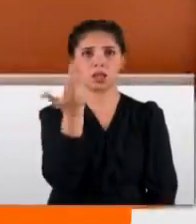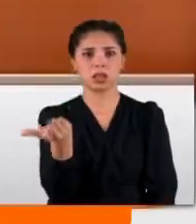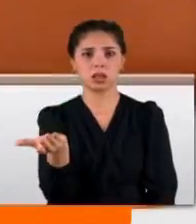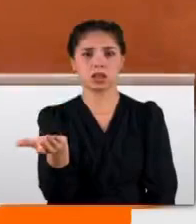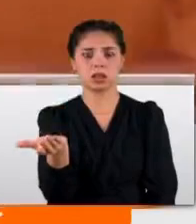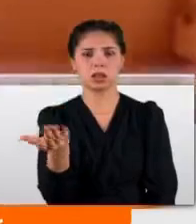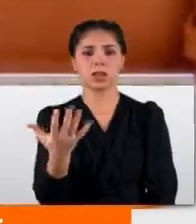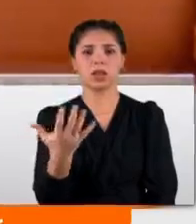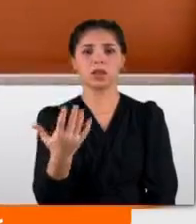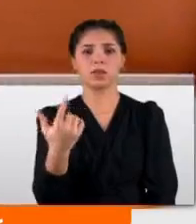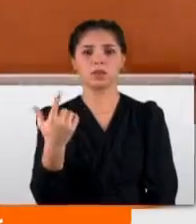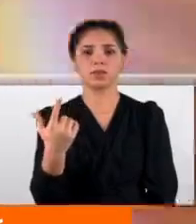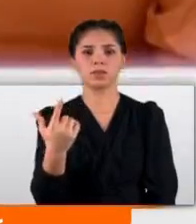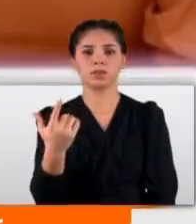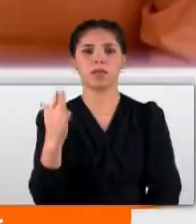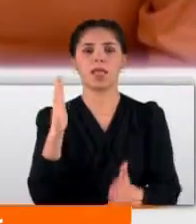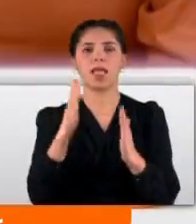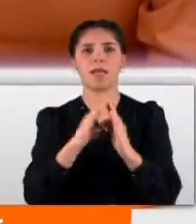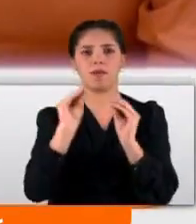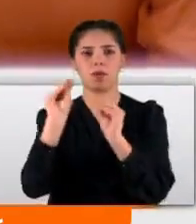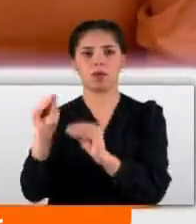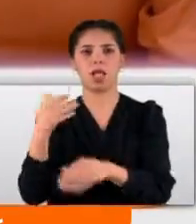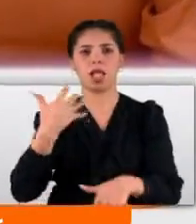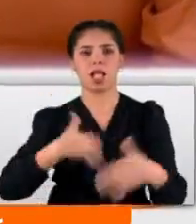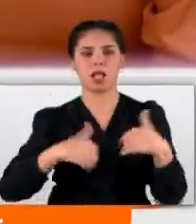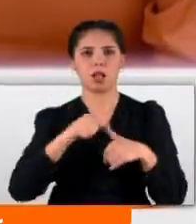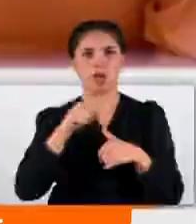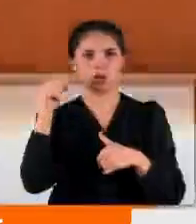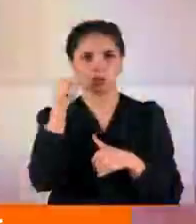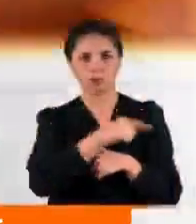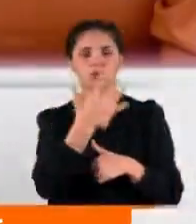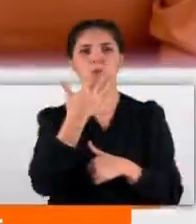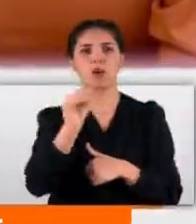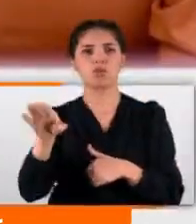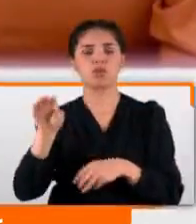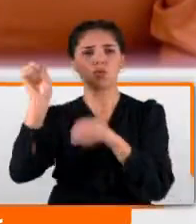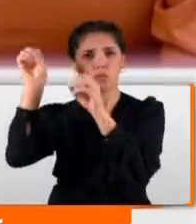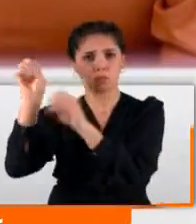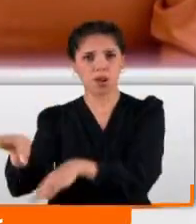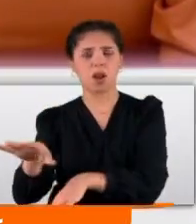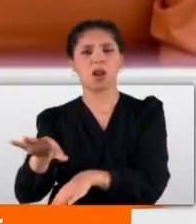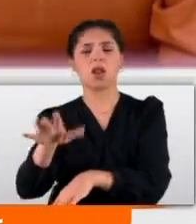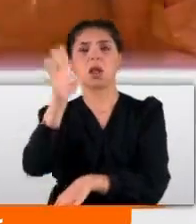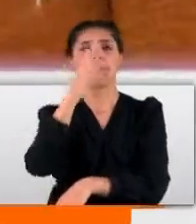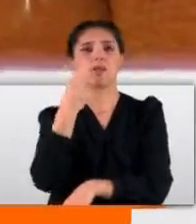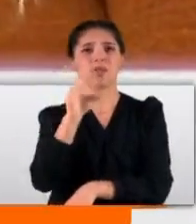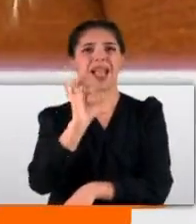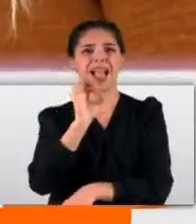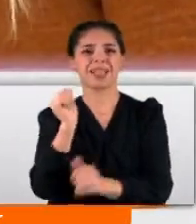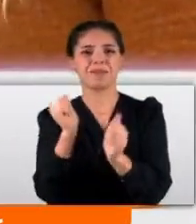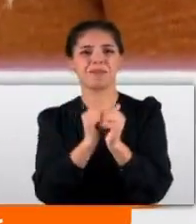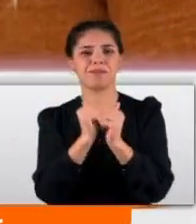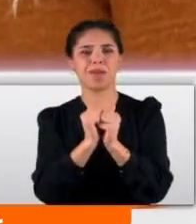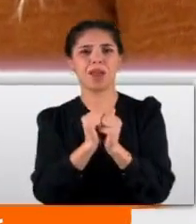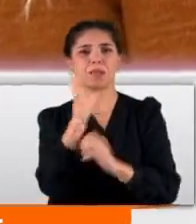Kendime aldıysam eve de ayırmışımdır. Engelli kocasını ve 5 çocuğunu arkasında bıraktığı 500 bin liralık altınla yasak ilişki